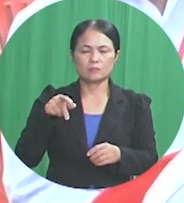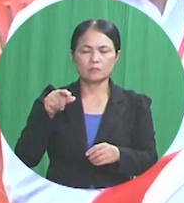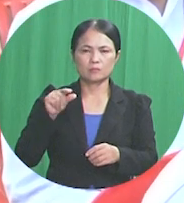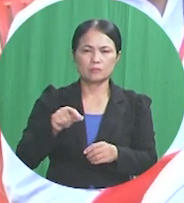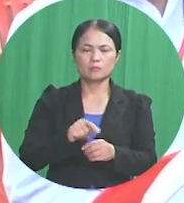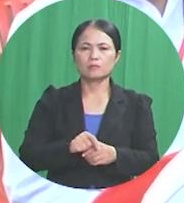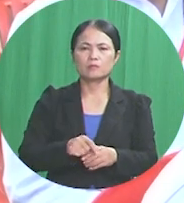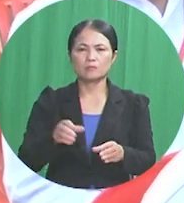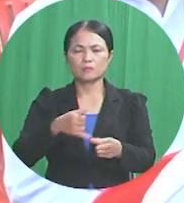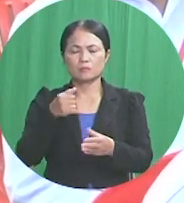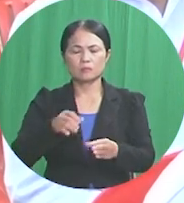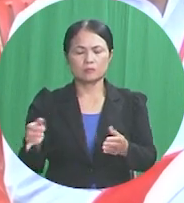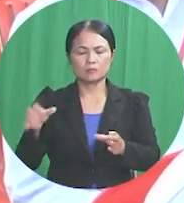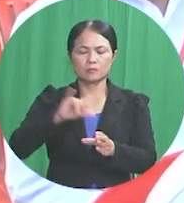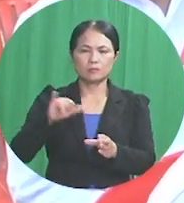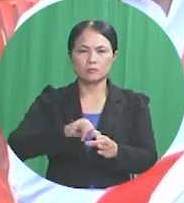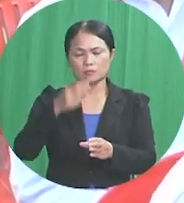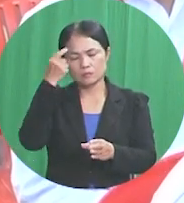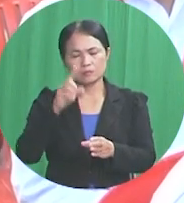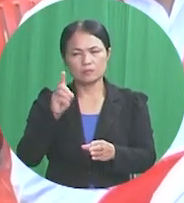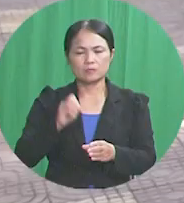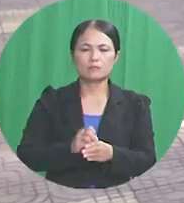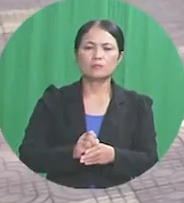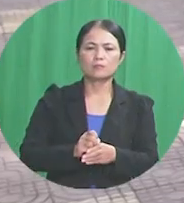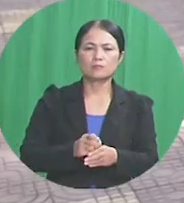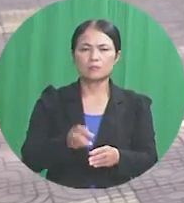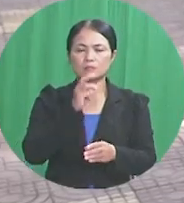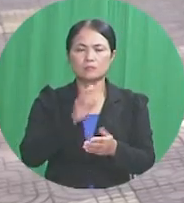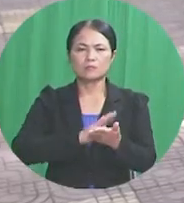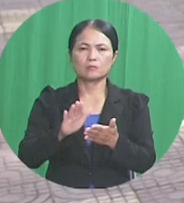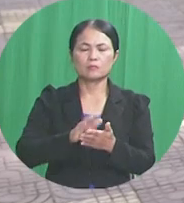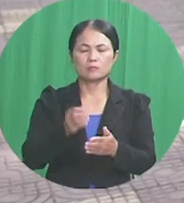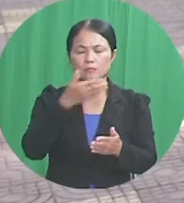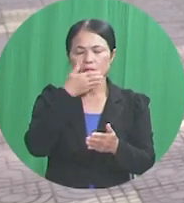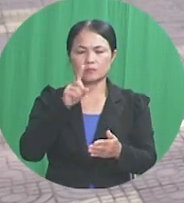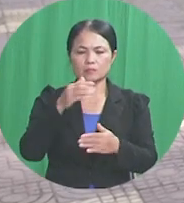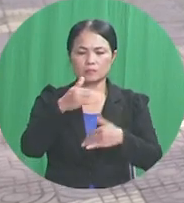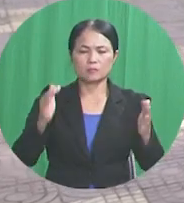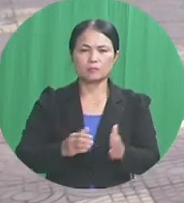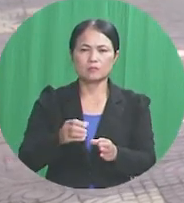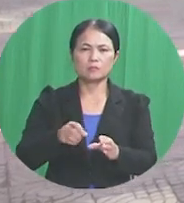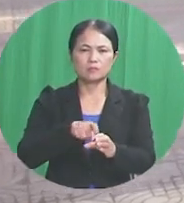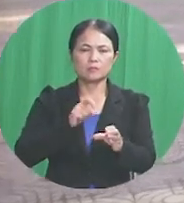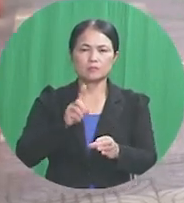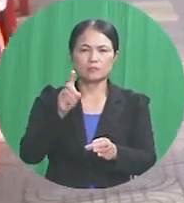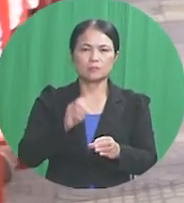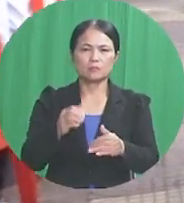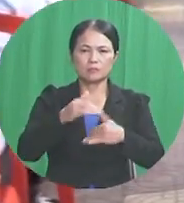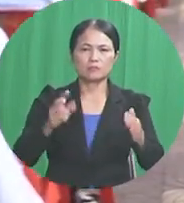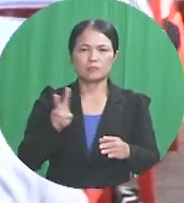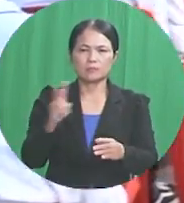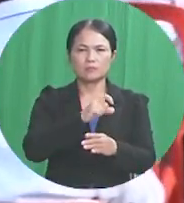แก่ตักไตรดับยัวตักซีอิวดับยัวตักสดมาภัยแก่มาหมวยแก่เพชรเจดับแก่ทวิกา